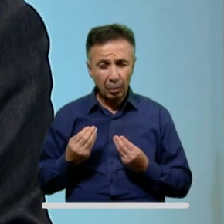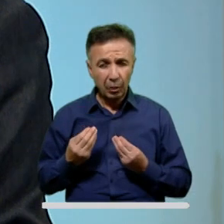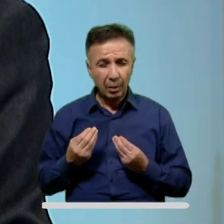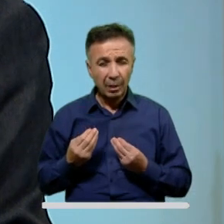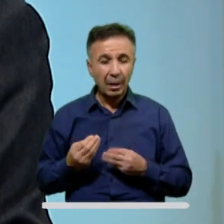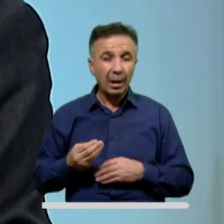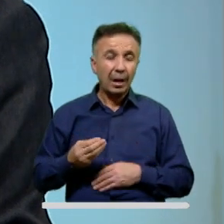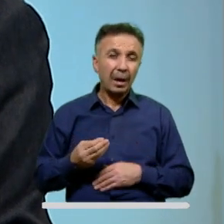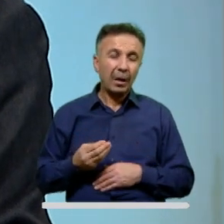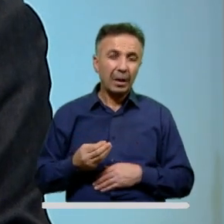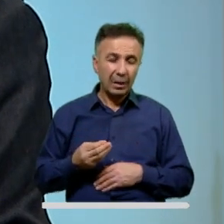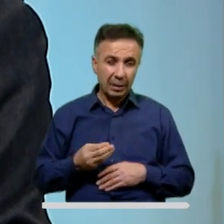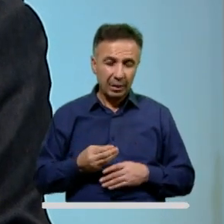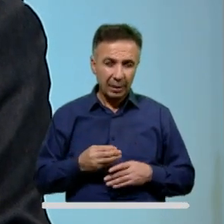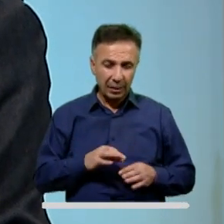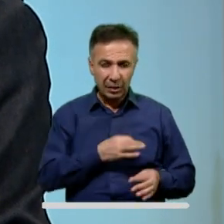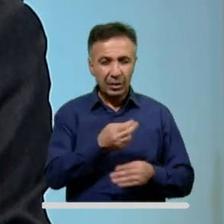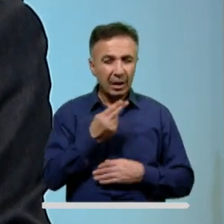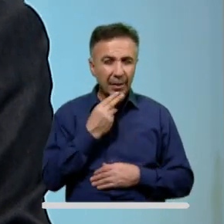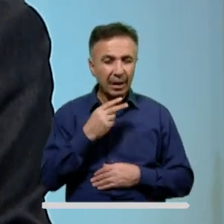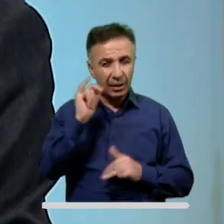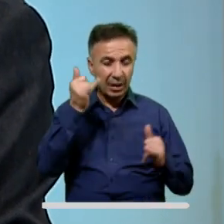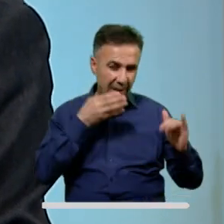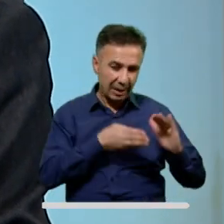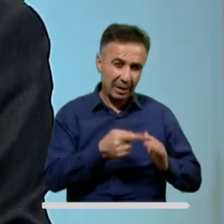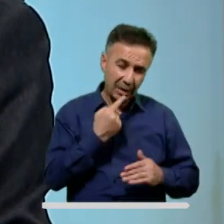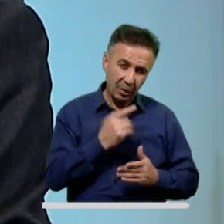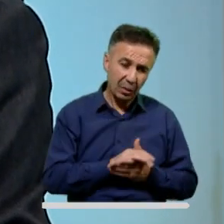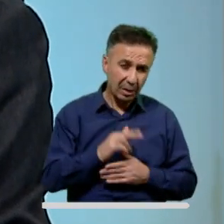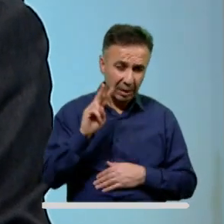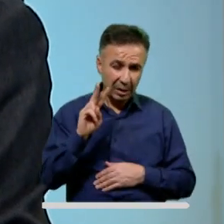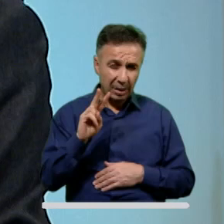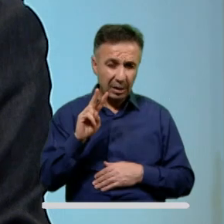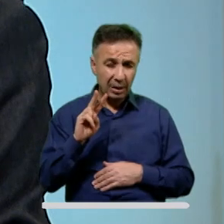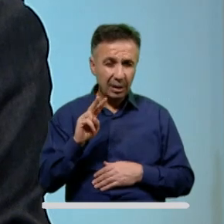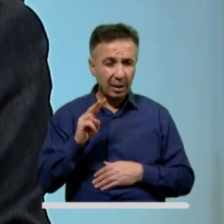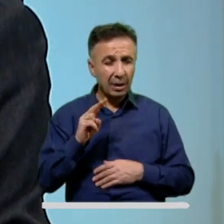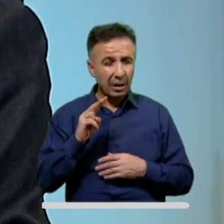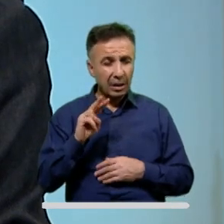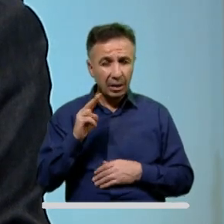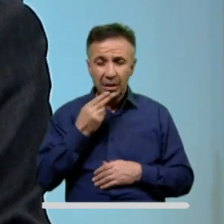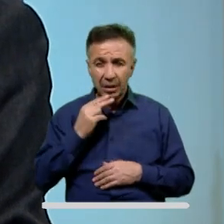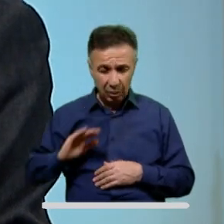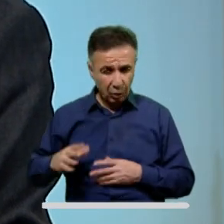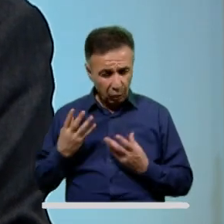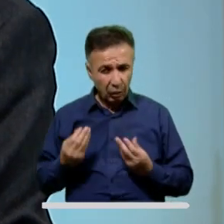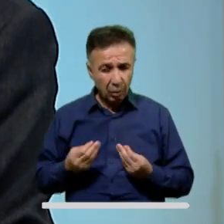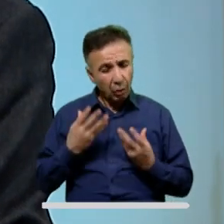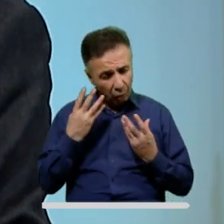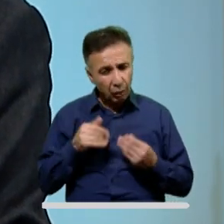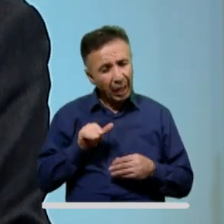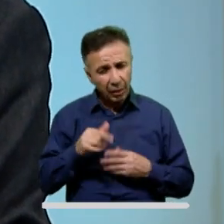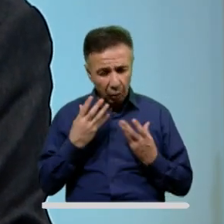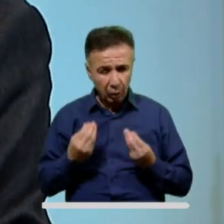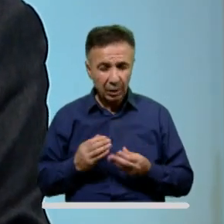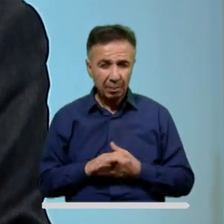Allah. Verileceğini beyan buyuruyor. Sonra birisi iki kişi olmaz mı diye sormuş. Evet o da olur. Hatta aşağı